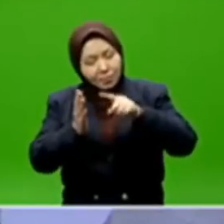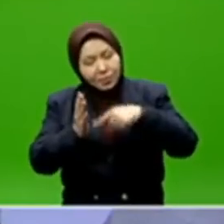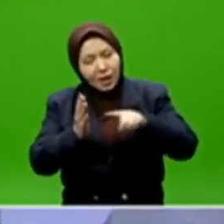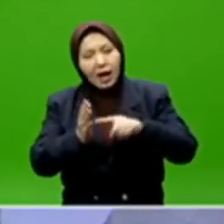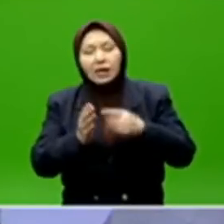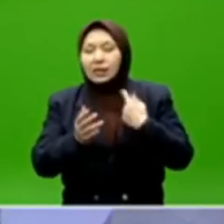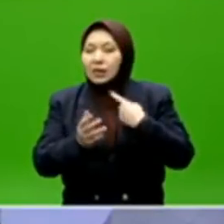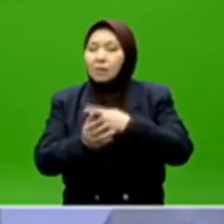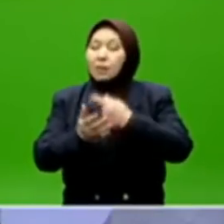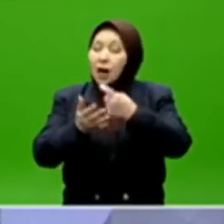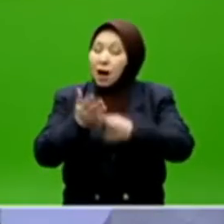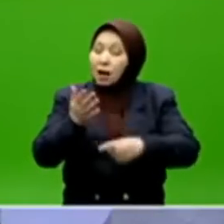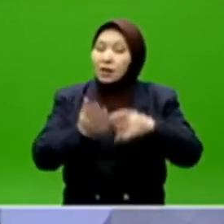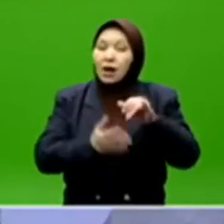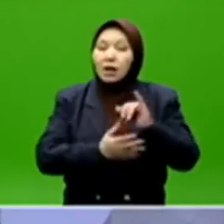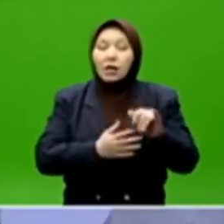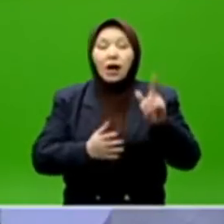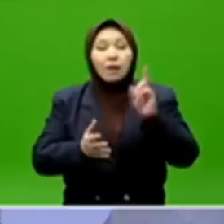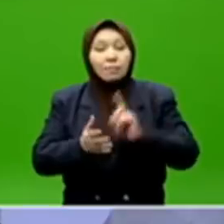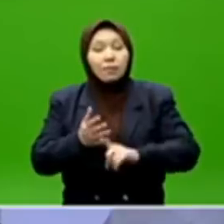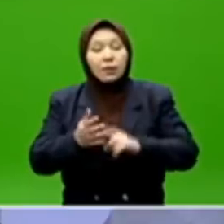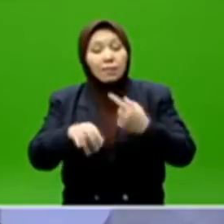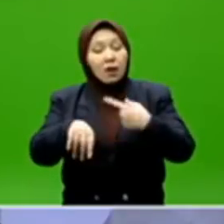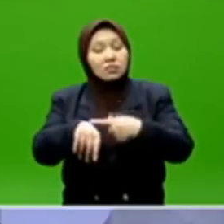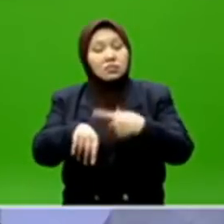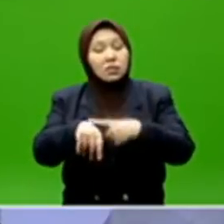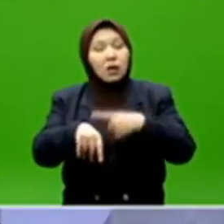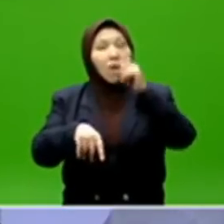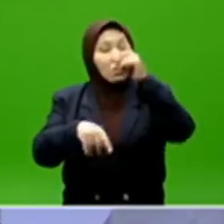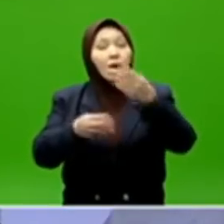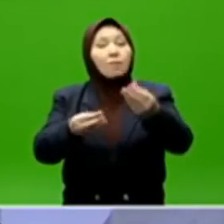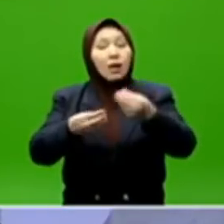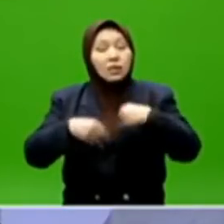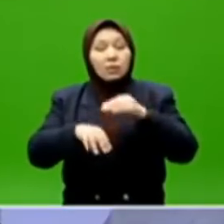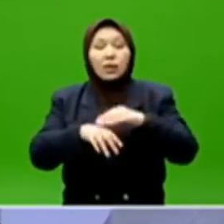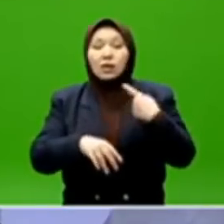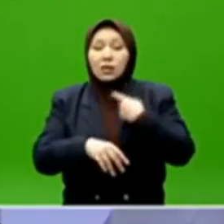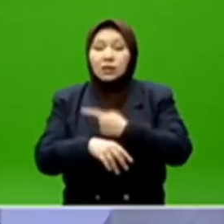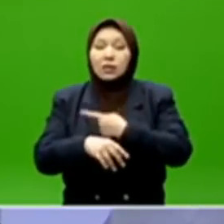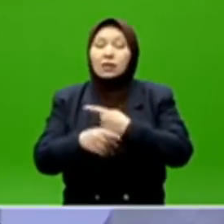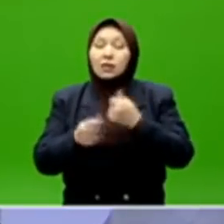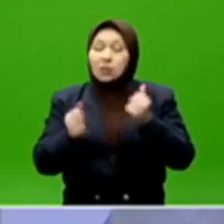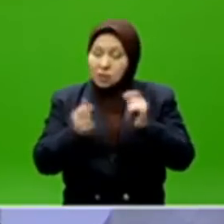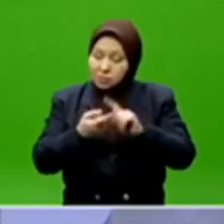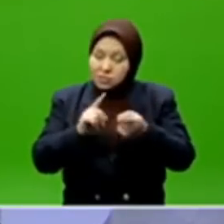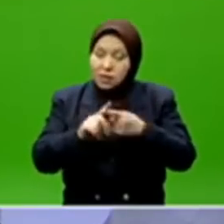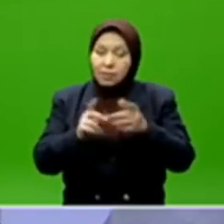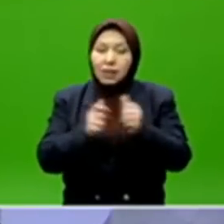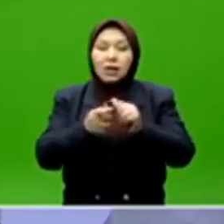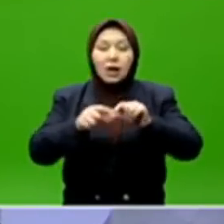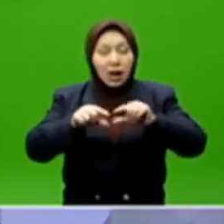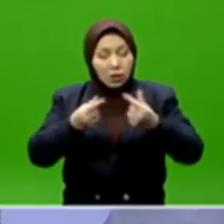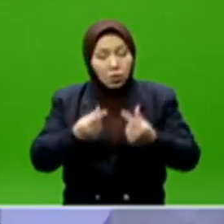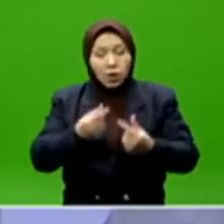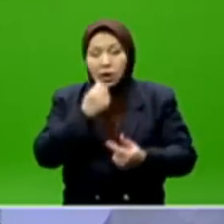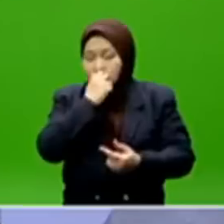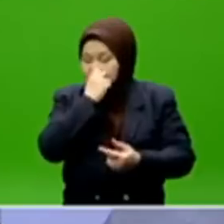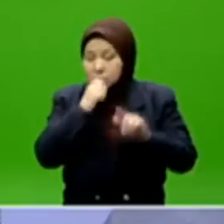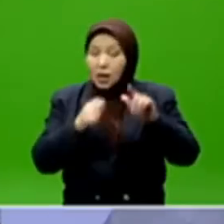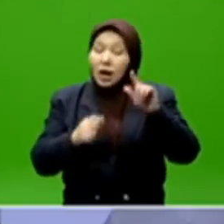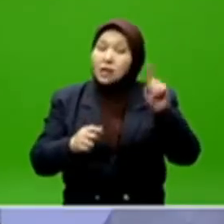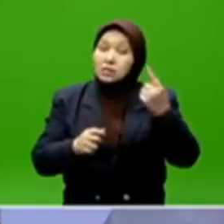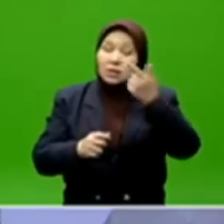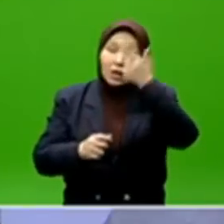menghargai apa ruang masa yang Allah Taala beri pada kita ini, kita bersahabat dengan Al-Quranu kalamullah. Wallahu a'lam.